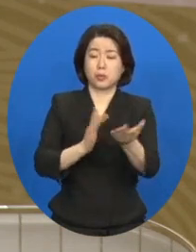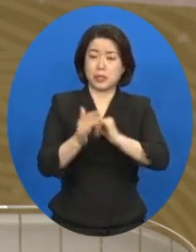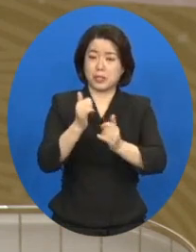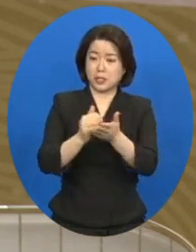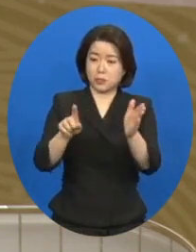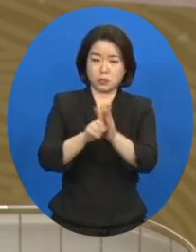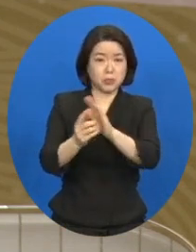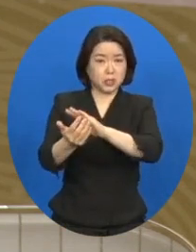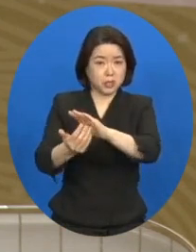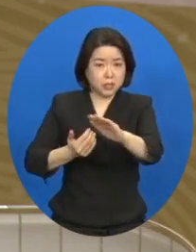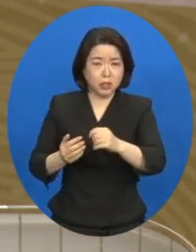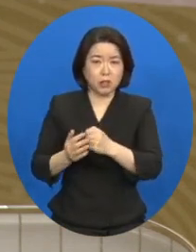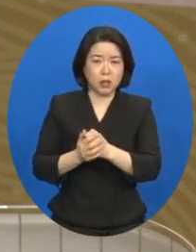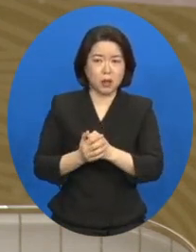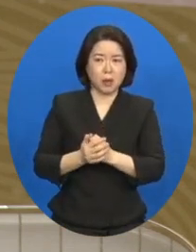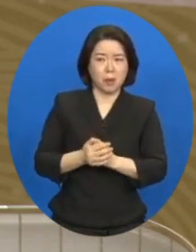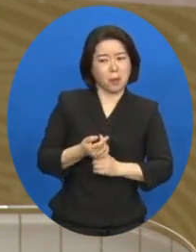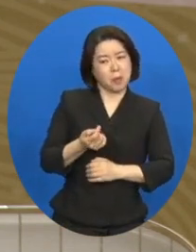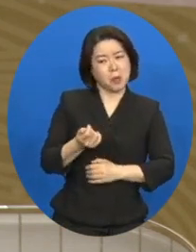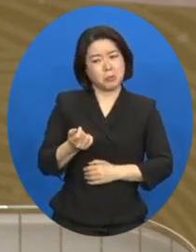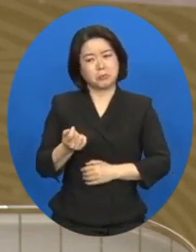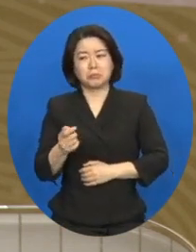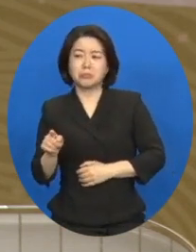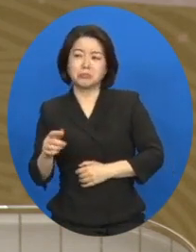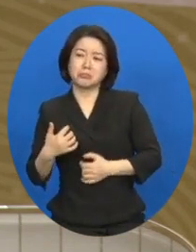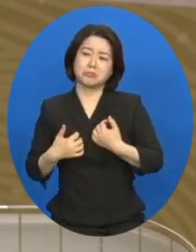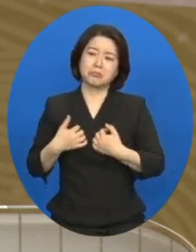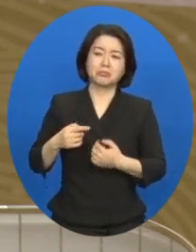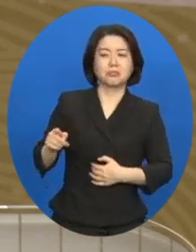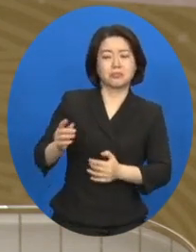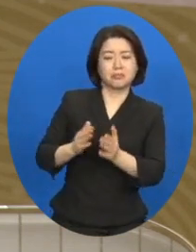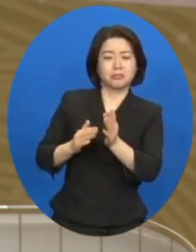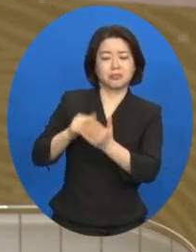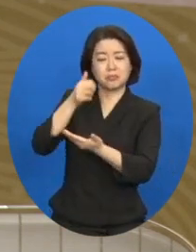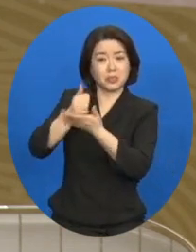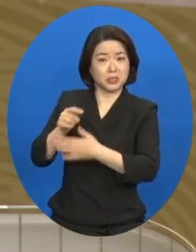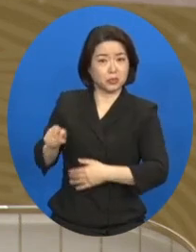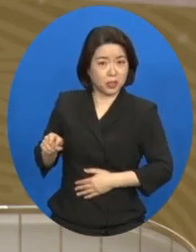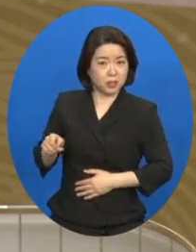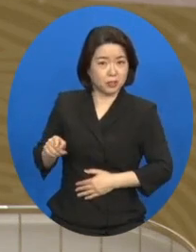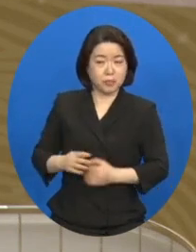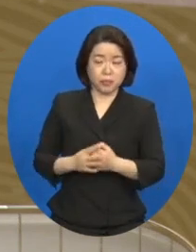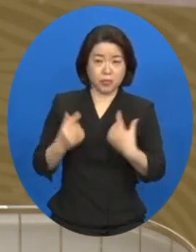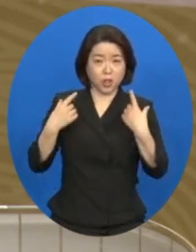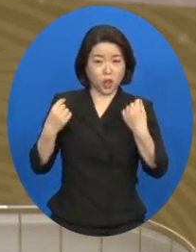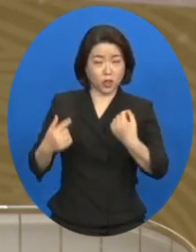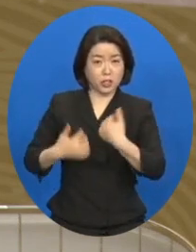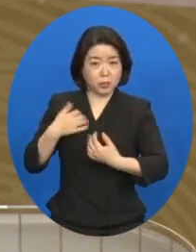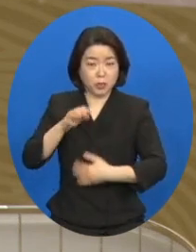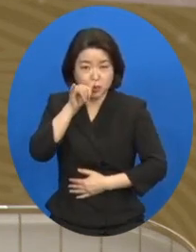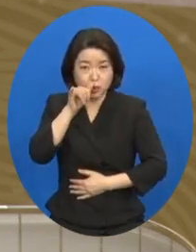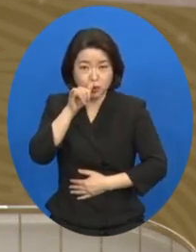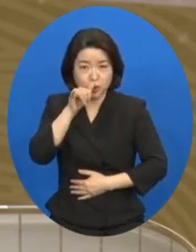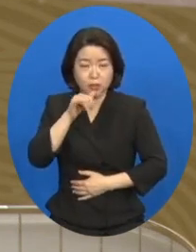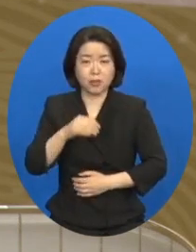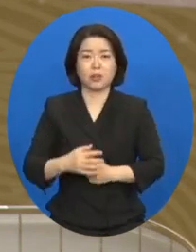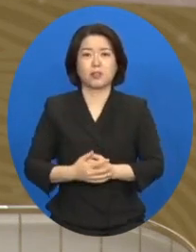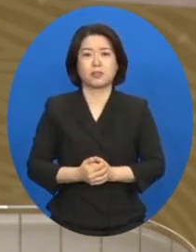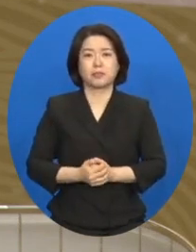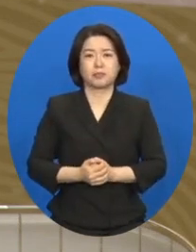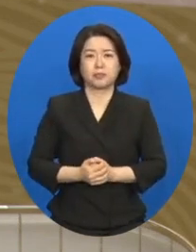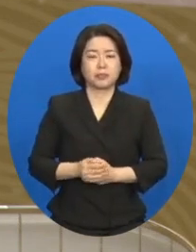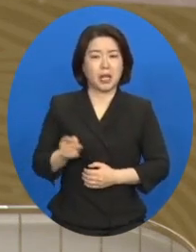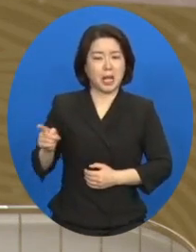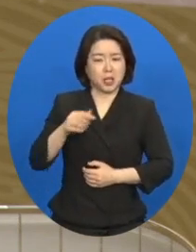전에 은근슬쩍 즐기던 그 은밀한 죄들 여전히 즐겁습니까?